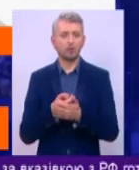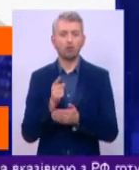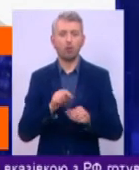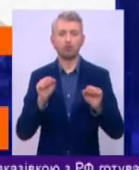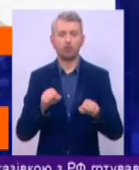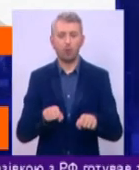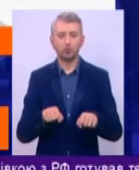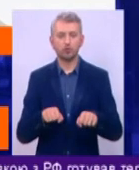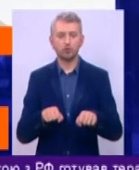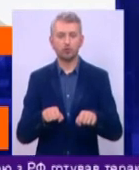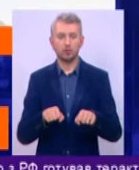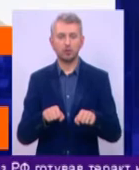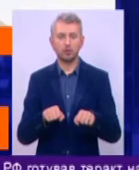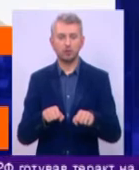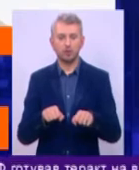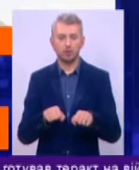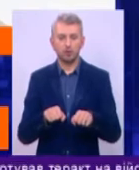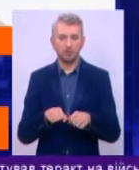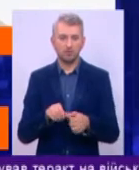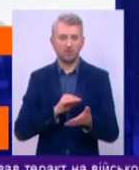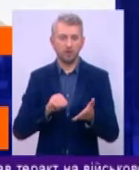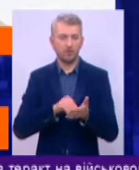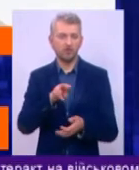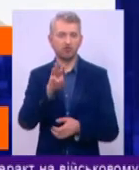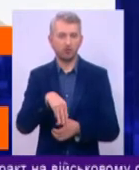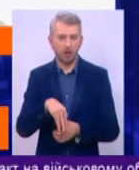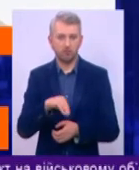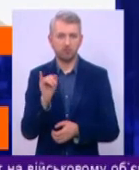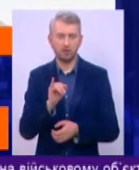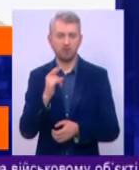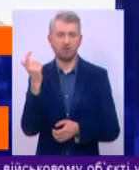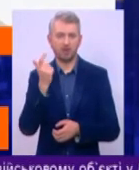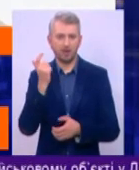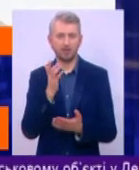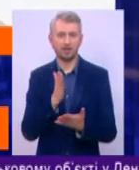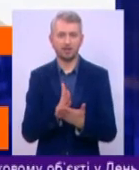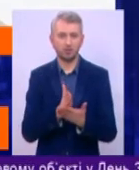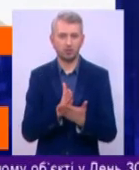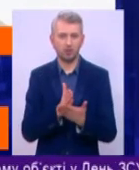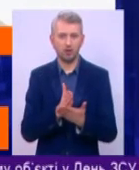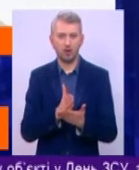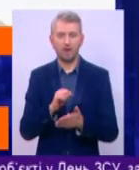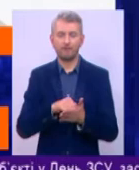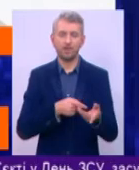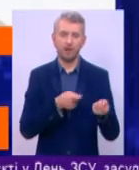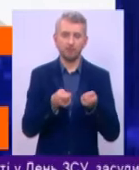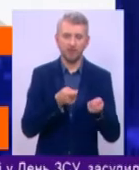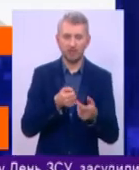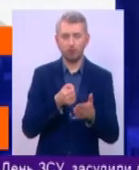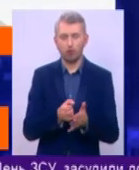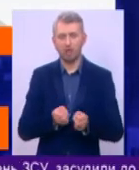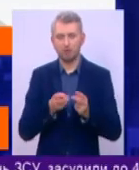можуть випустити відповідні штрафи, і власники несуть від адміністративної до